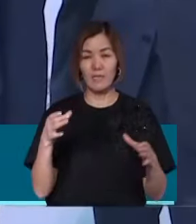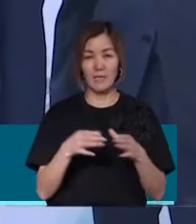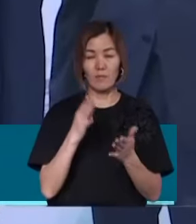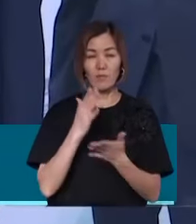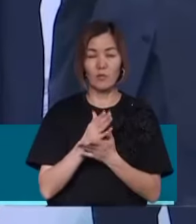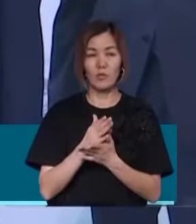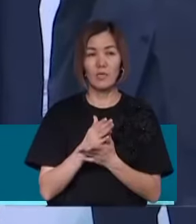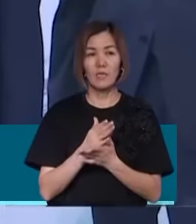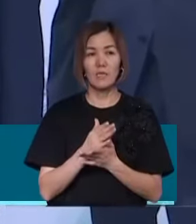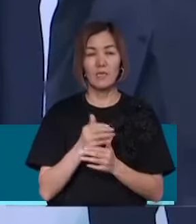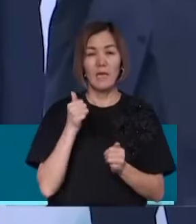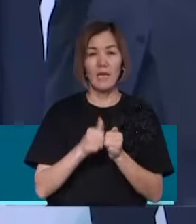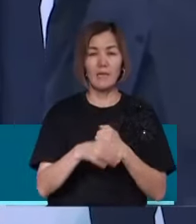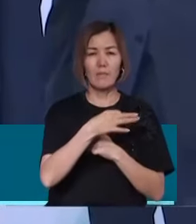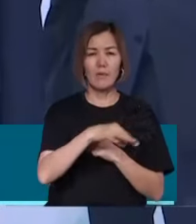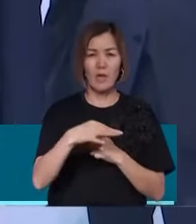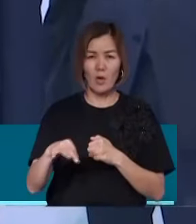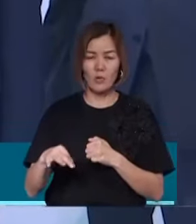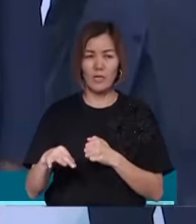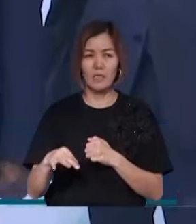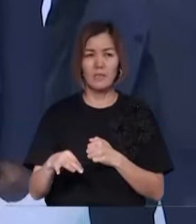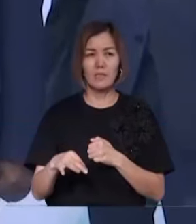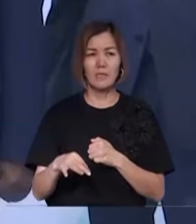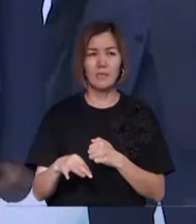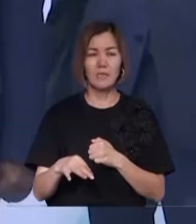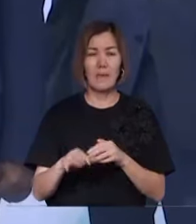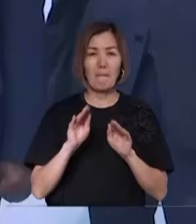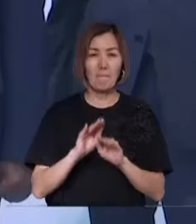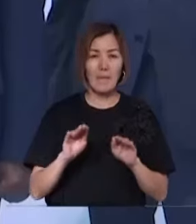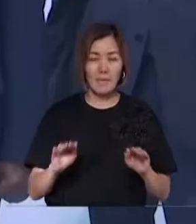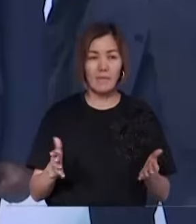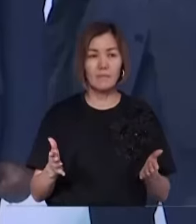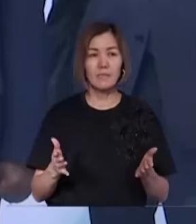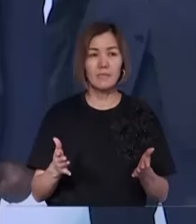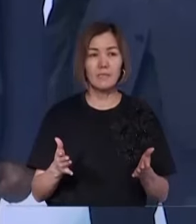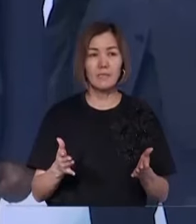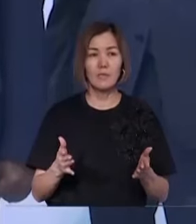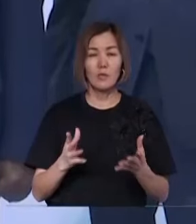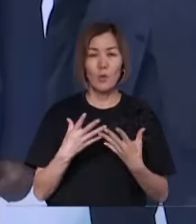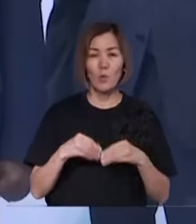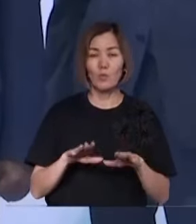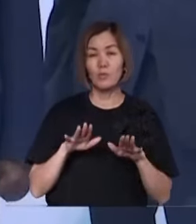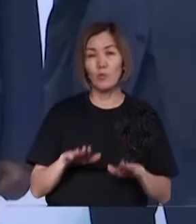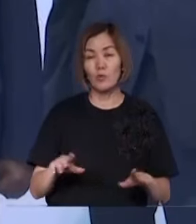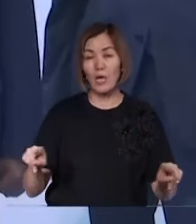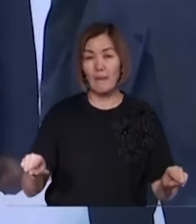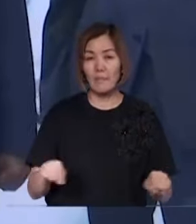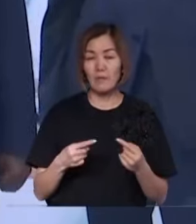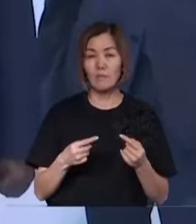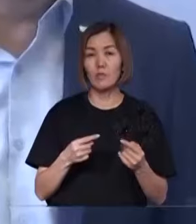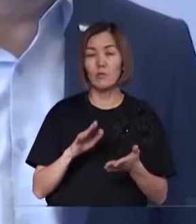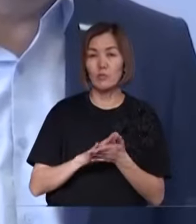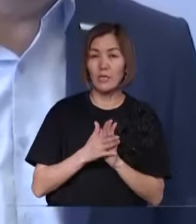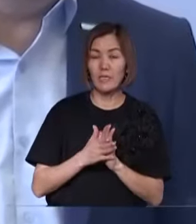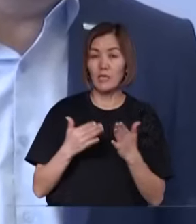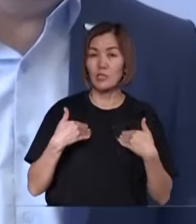осы әрбір ауданда осы аз балаларымыздың осы ортаға бейімделуіне мүмкіндік жасауымыз